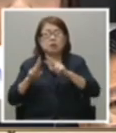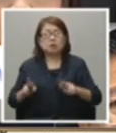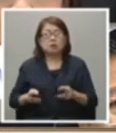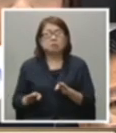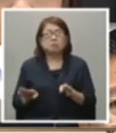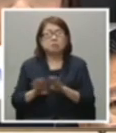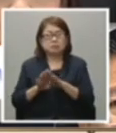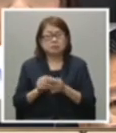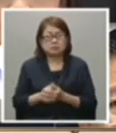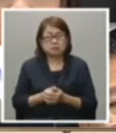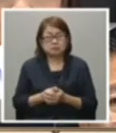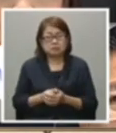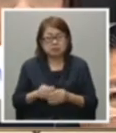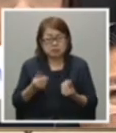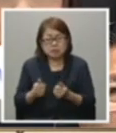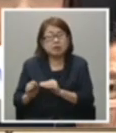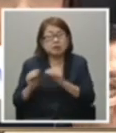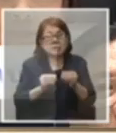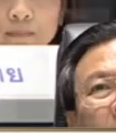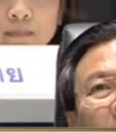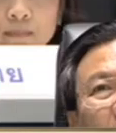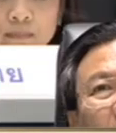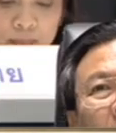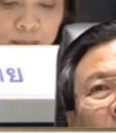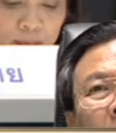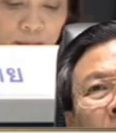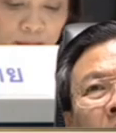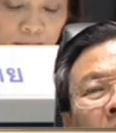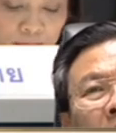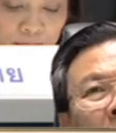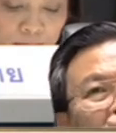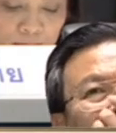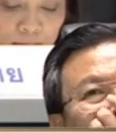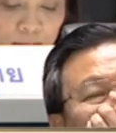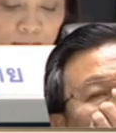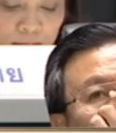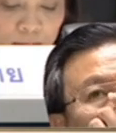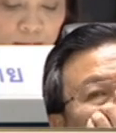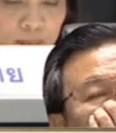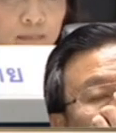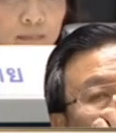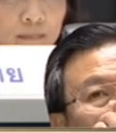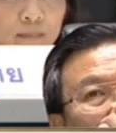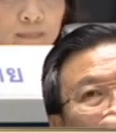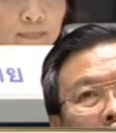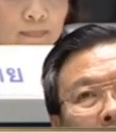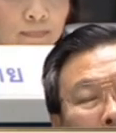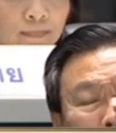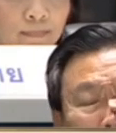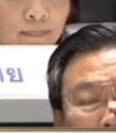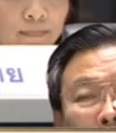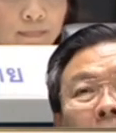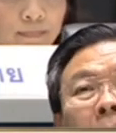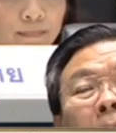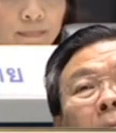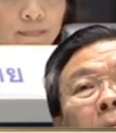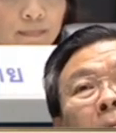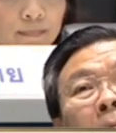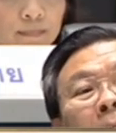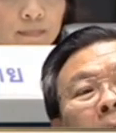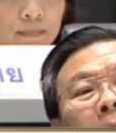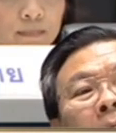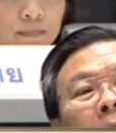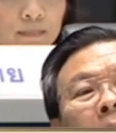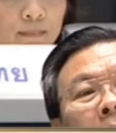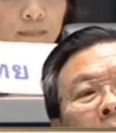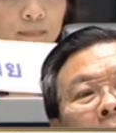ก็เอายักษ์มาตีเขาอีกมันไม่มีที่ไปแล้วค่ะสำหรับคน3ล้านกว่าคนที่ทำมาหากินอยู่